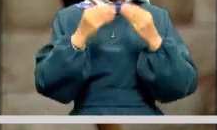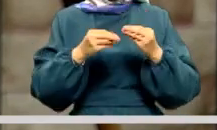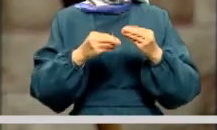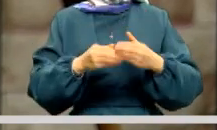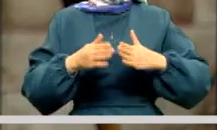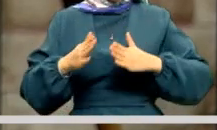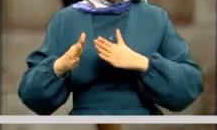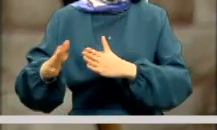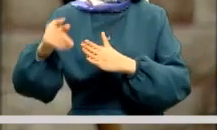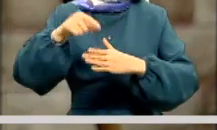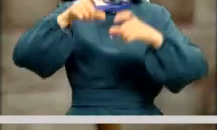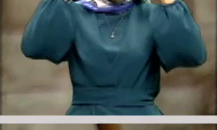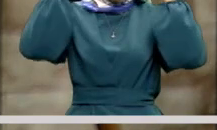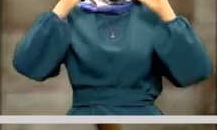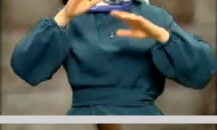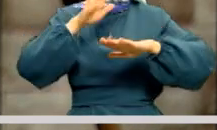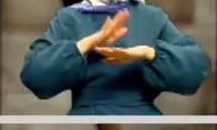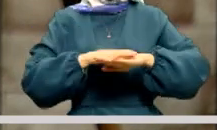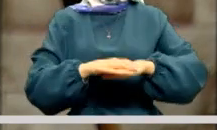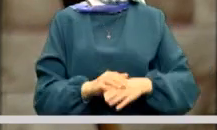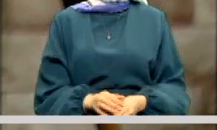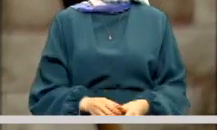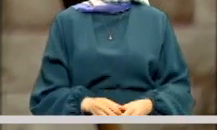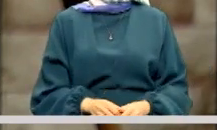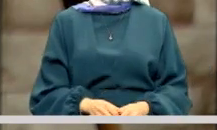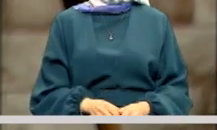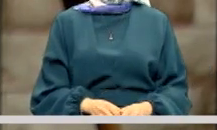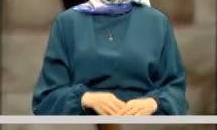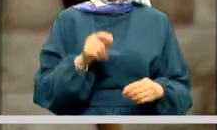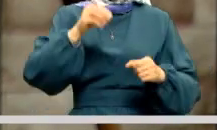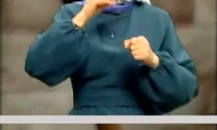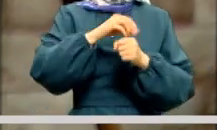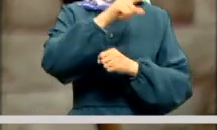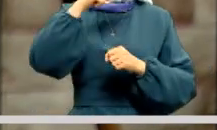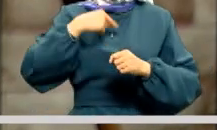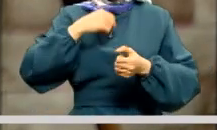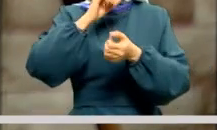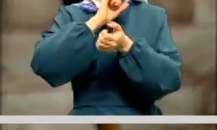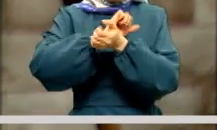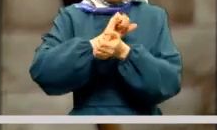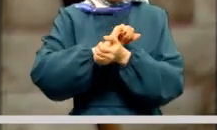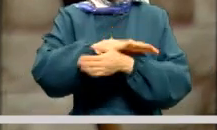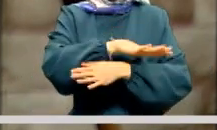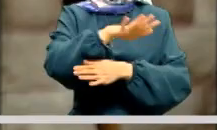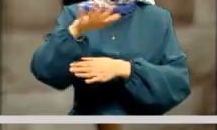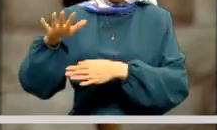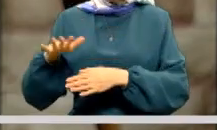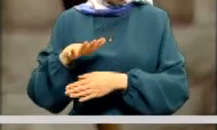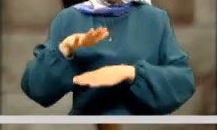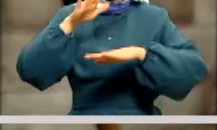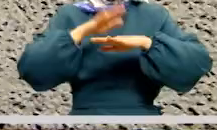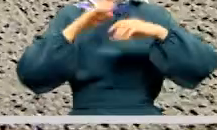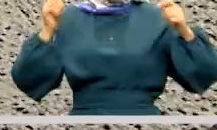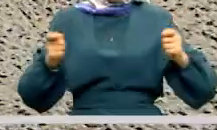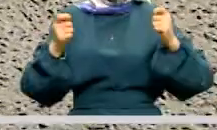bu sorumluluğu yerine getirmek bu sorumluluğun içerisinde Biz ailemizle Efendim çevremizle yaptığımız